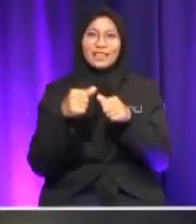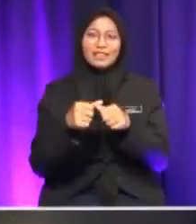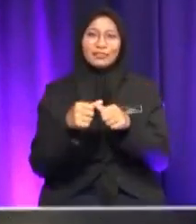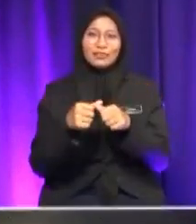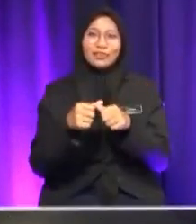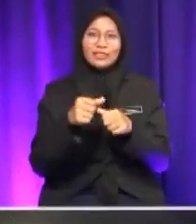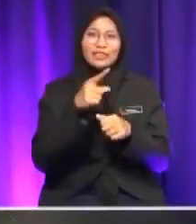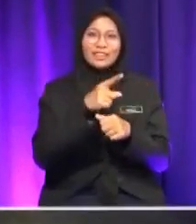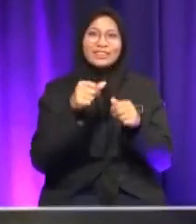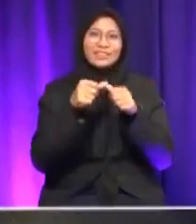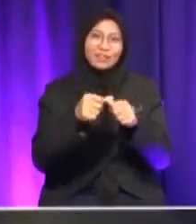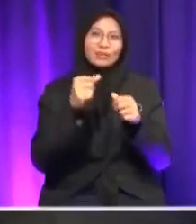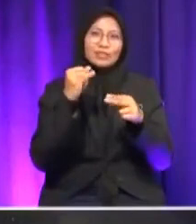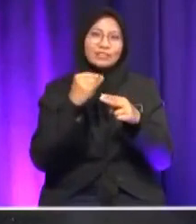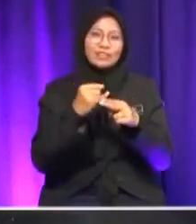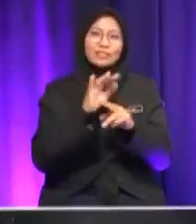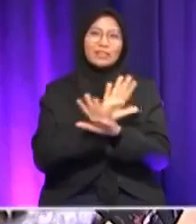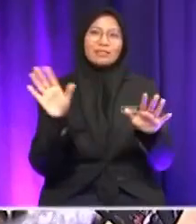beli sebab trend dan tak guna?